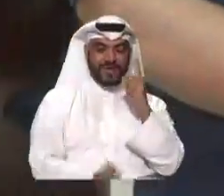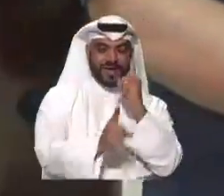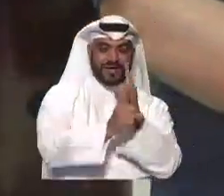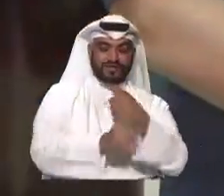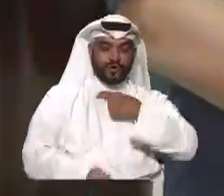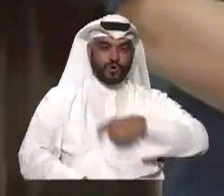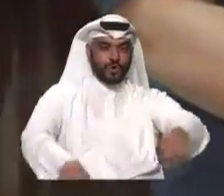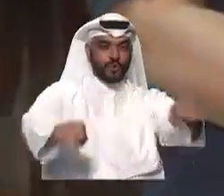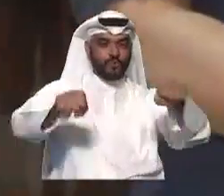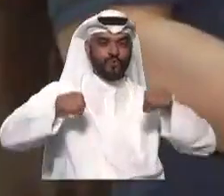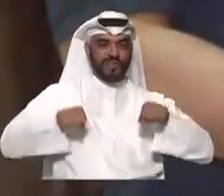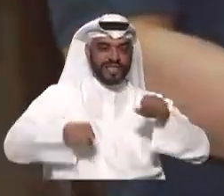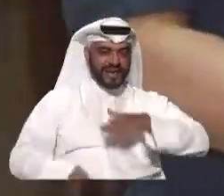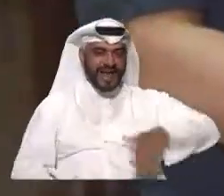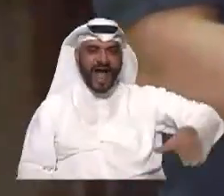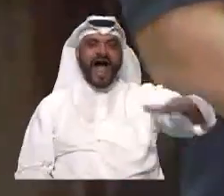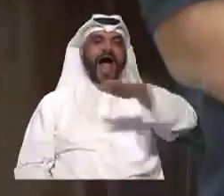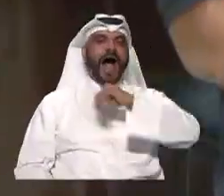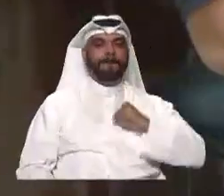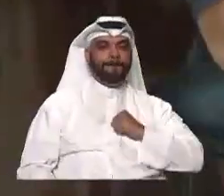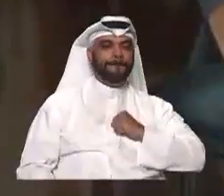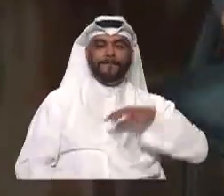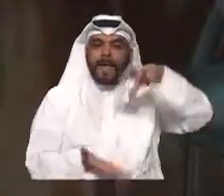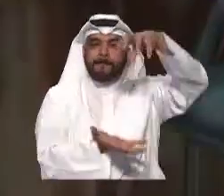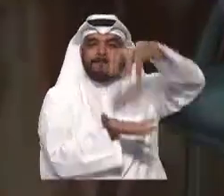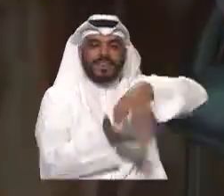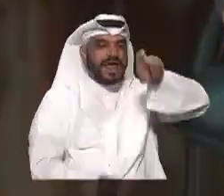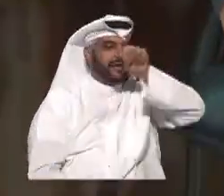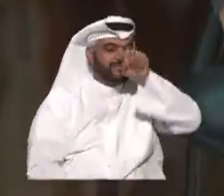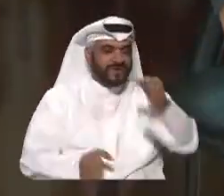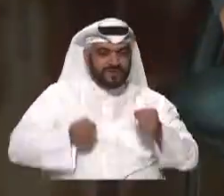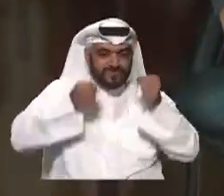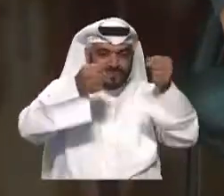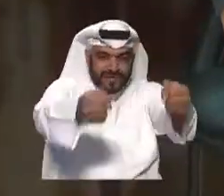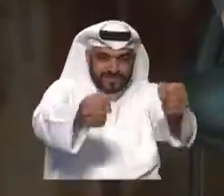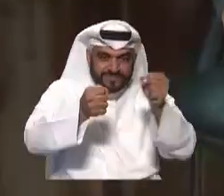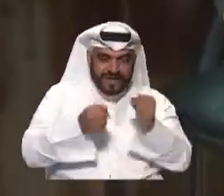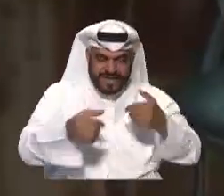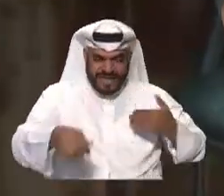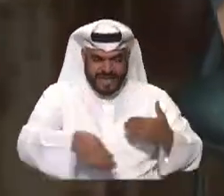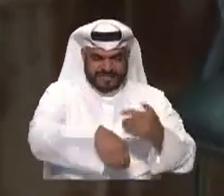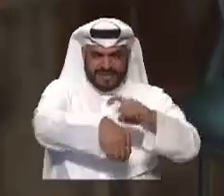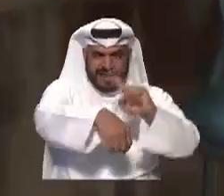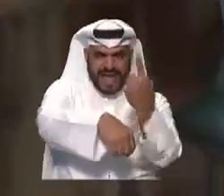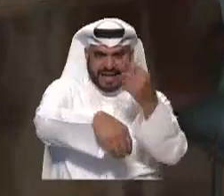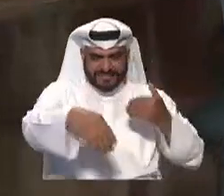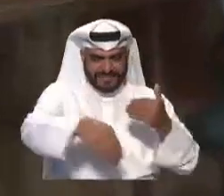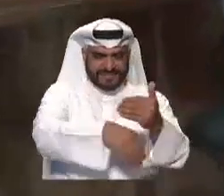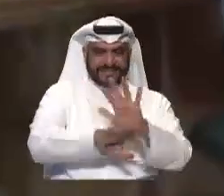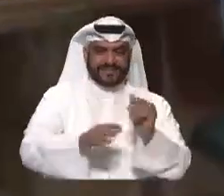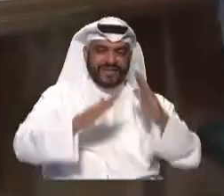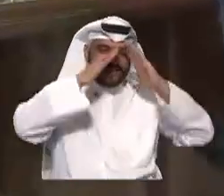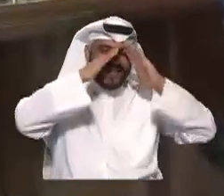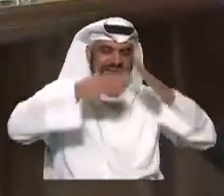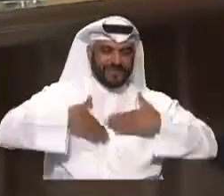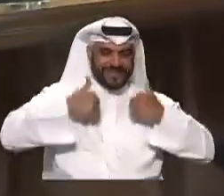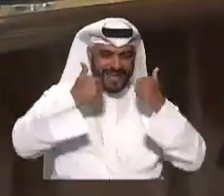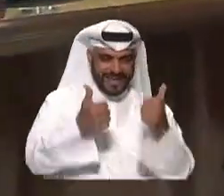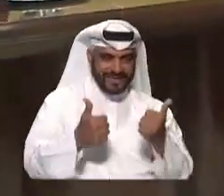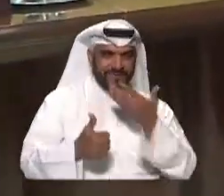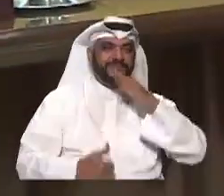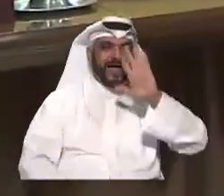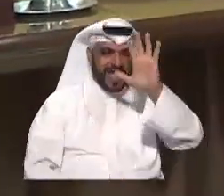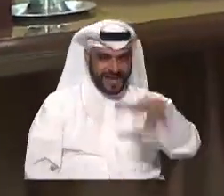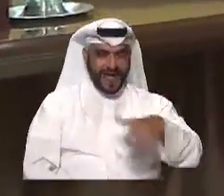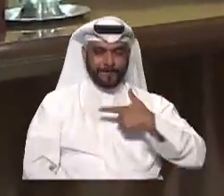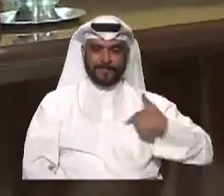البرية. أتمنى يعطيكم الصحة والعافية، قواكم الله. نتكلم عن سريان هالقرار إن شاء الله بعد أقل من ساعة. حياكم الله، يا أهلا مرحبا فيك. طبعا